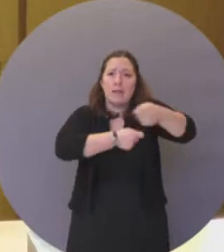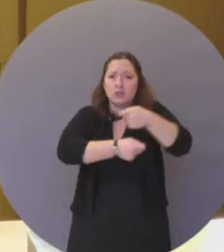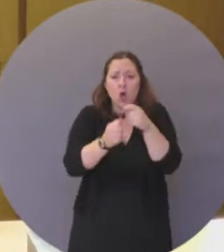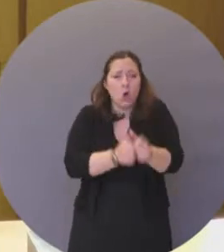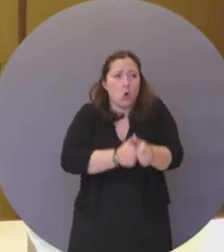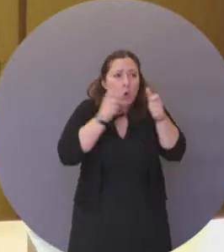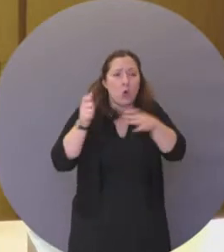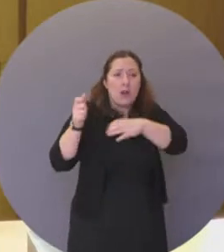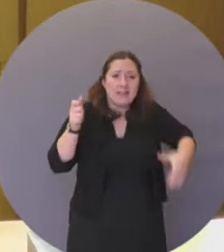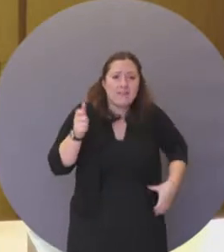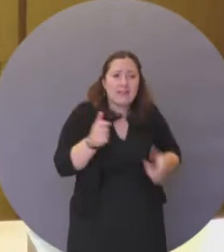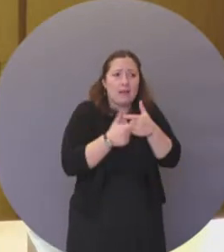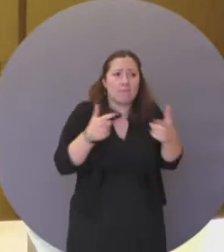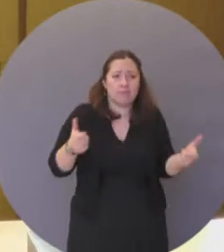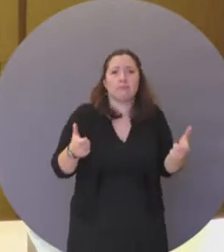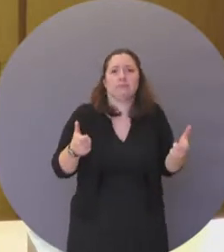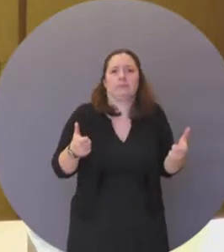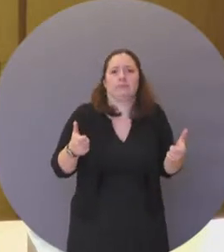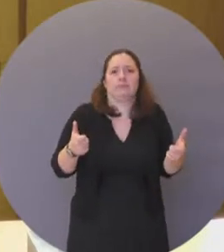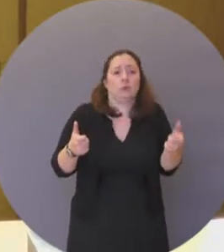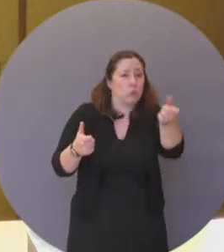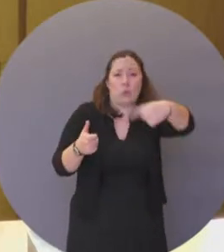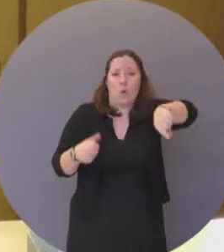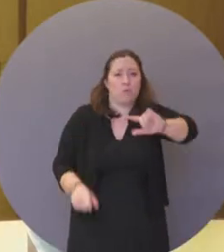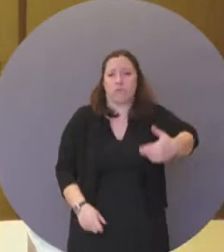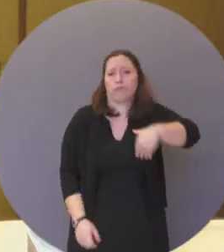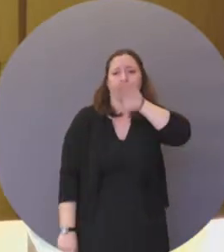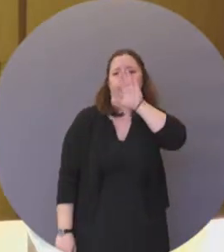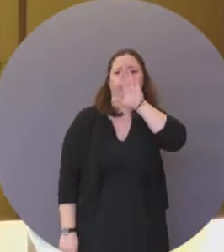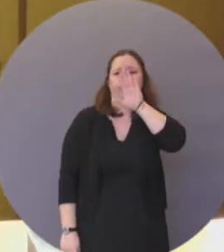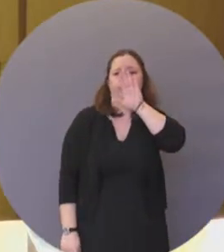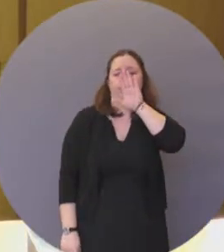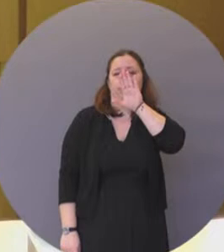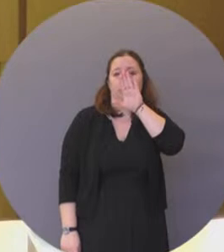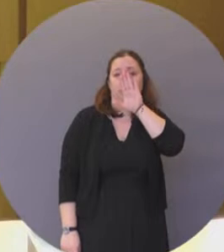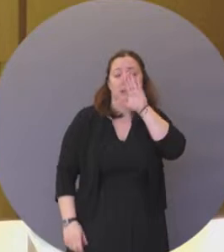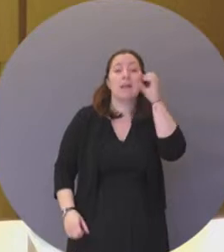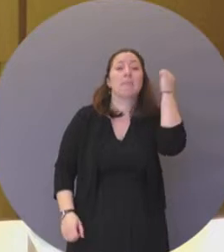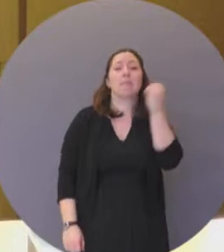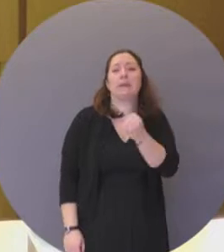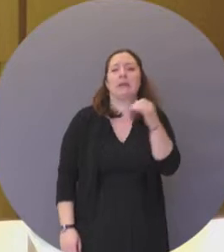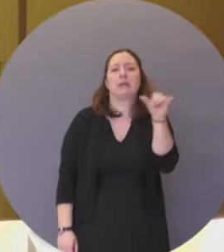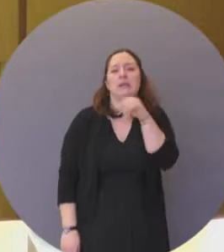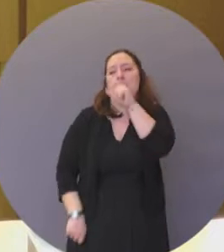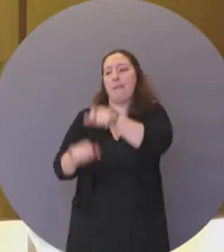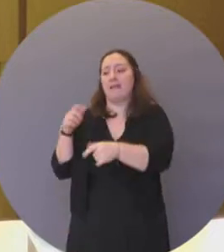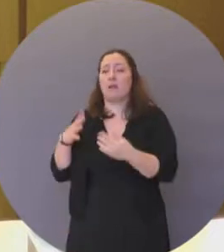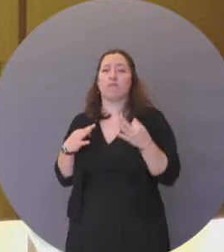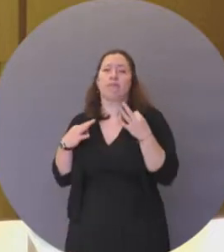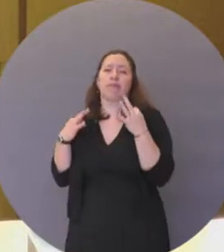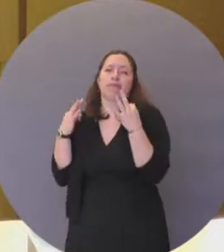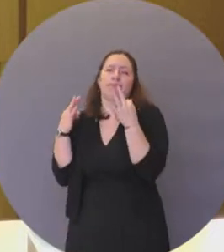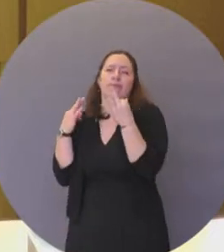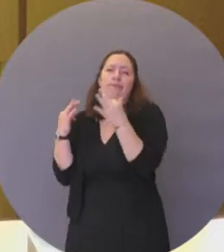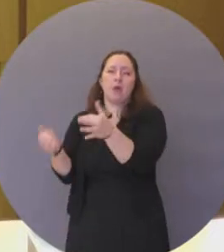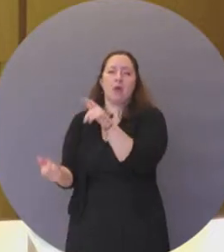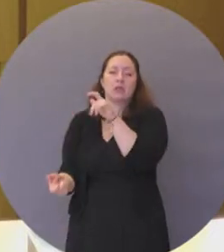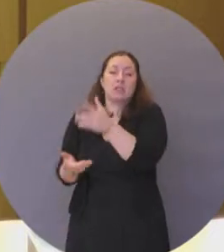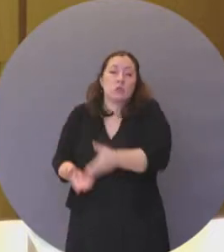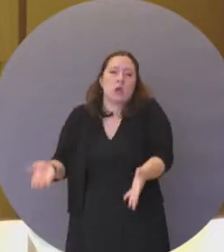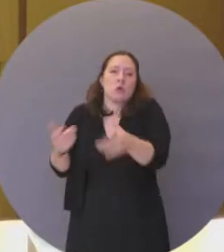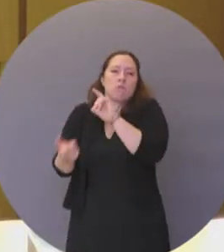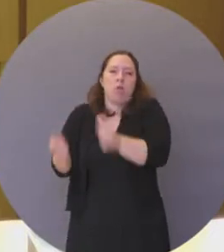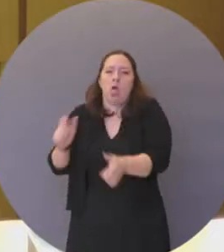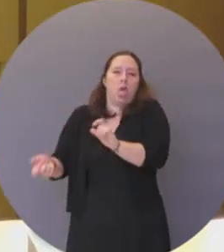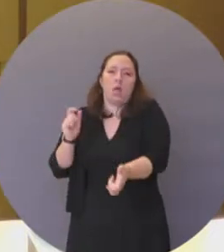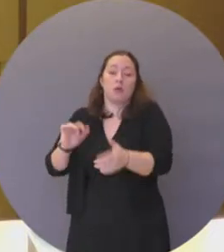et encore une fois ce sont les personnes les plus démunies les premières impactées via notamment les passoires